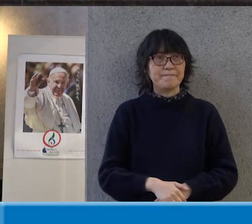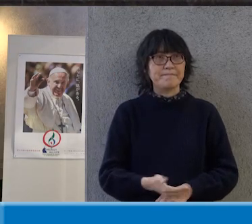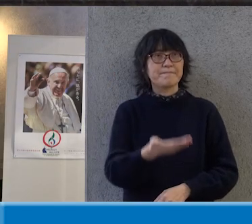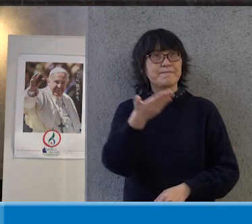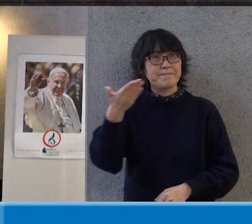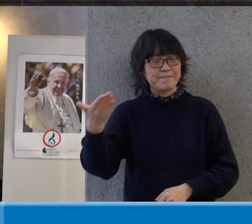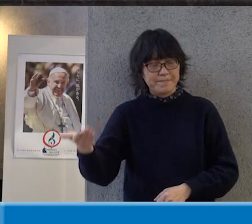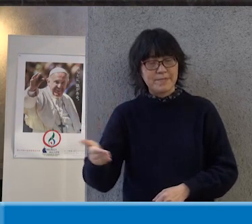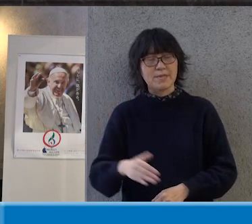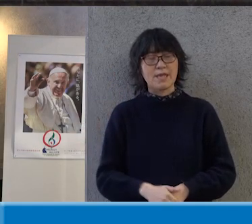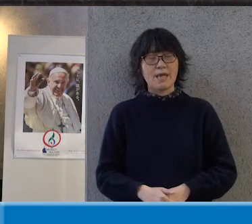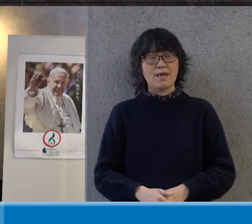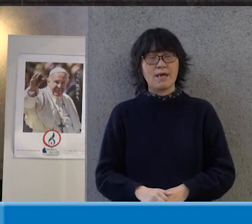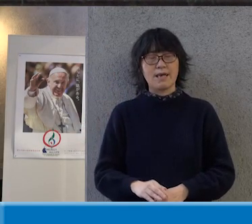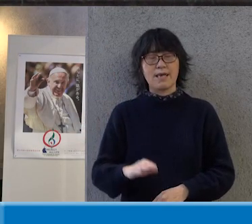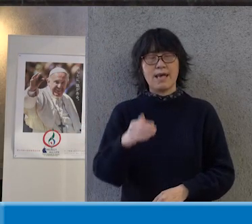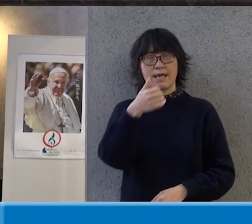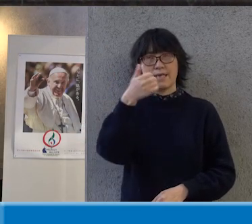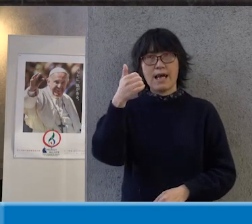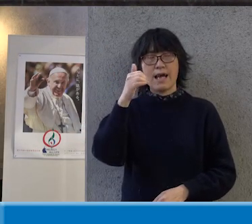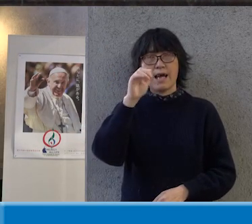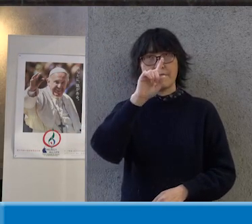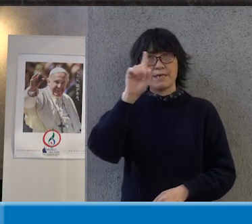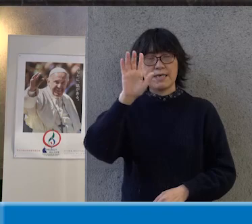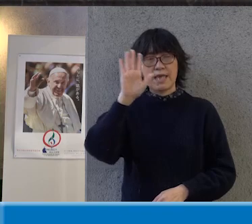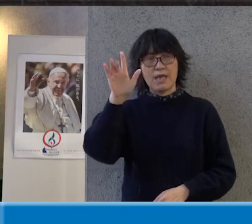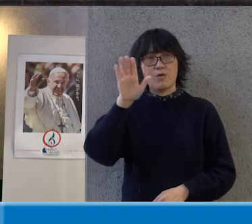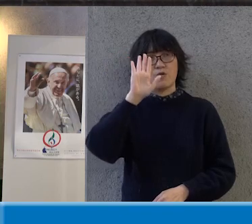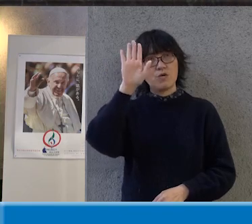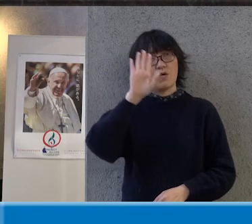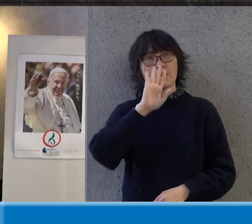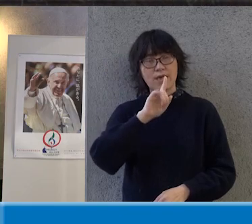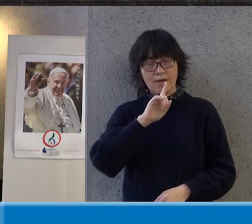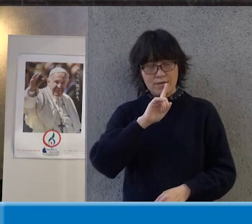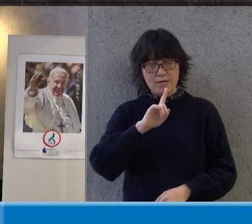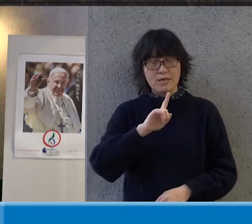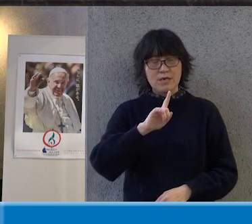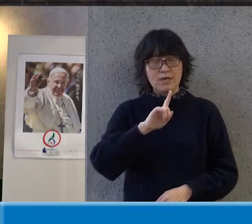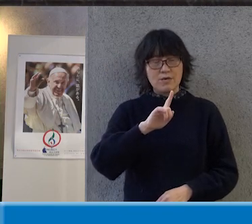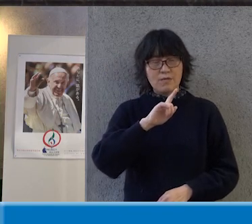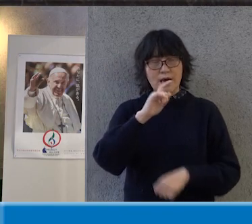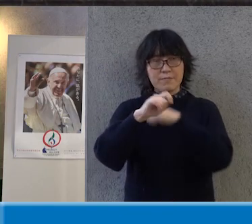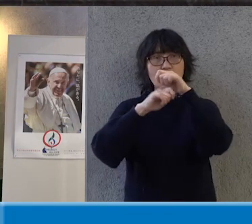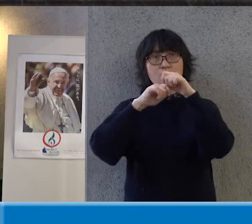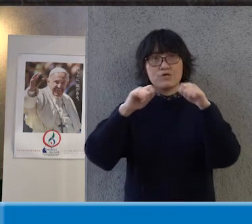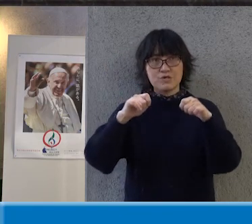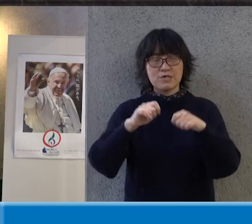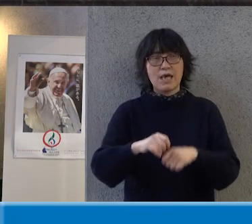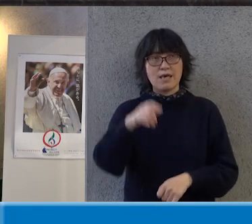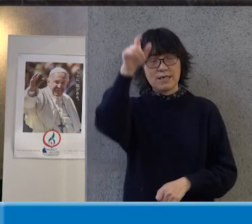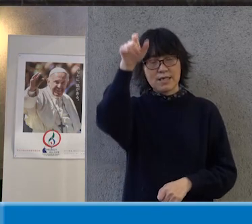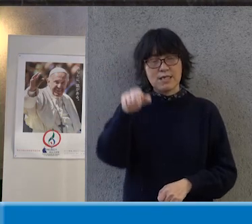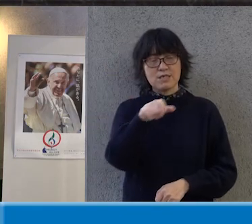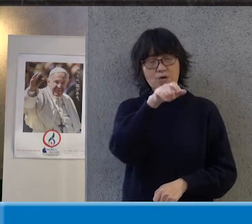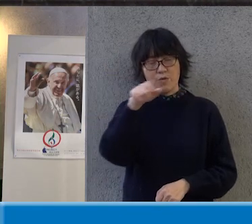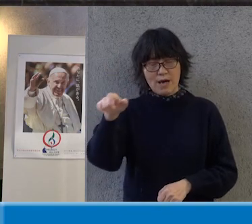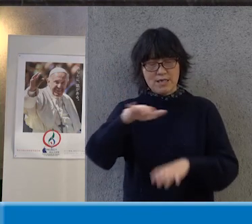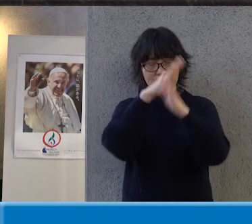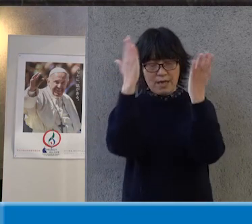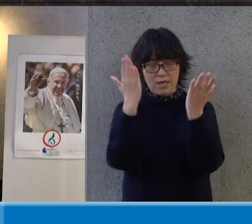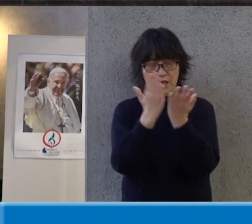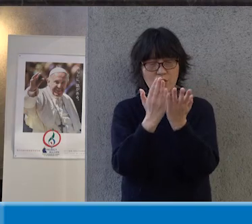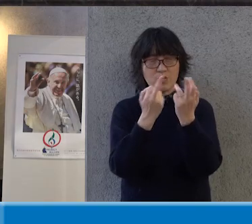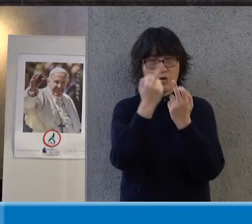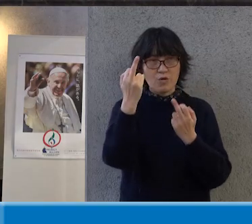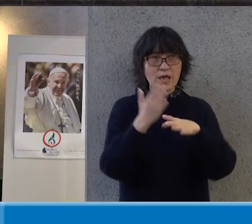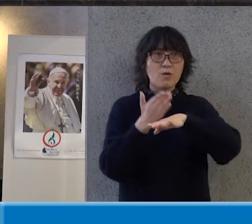こうして旅での預言は成就し、キリストはすべての兄弟を超